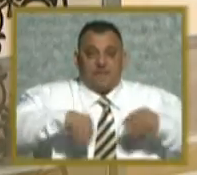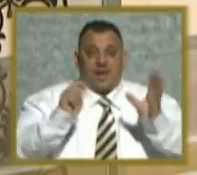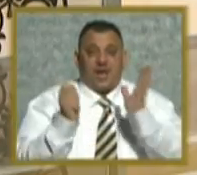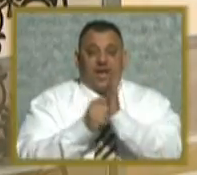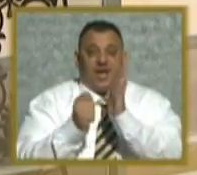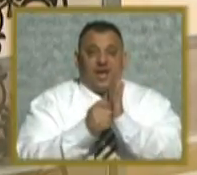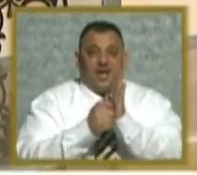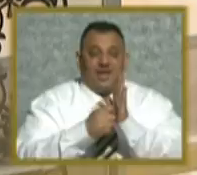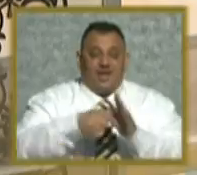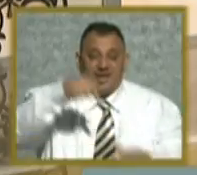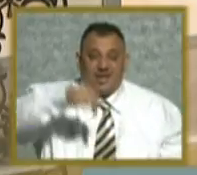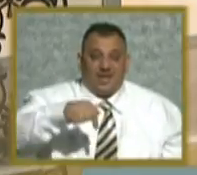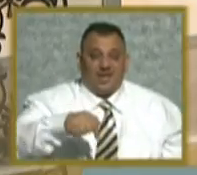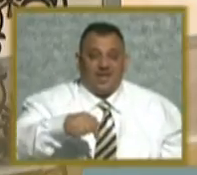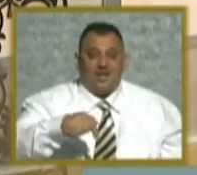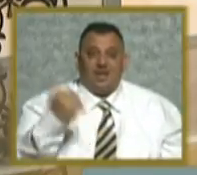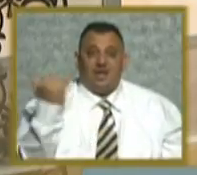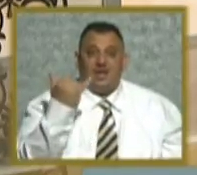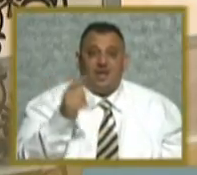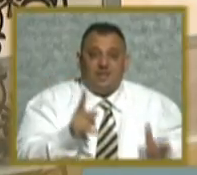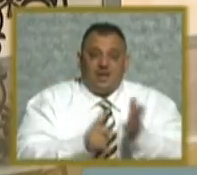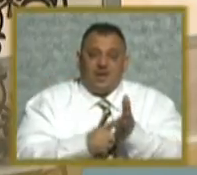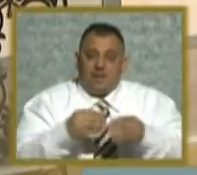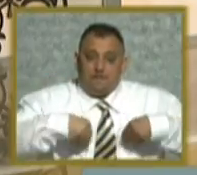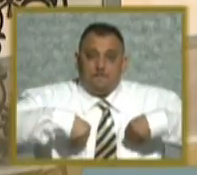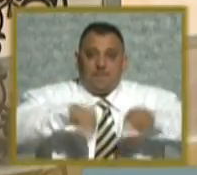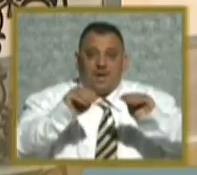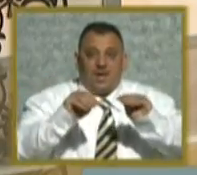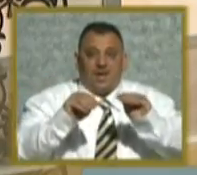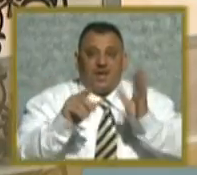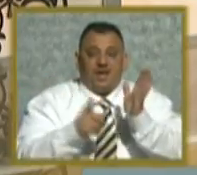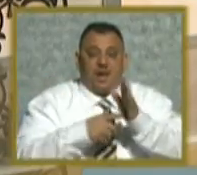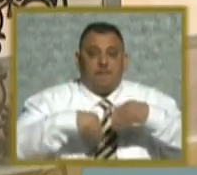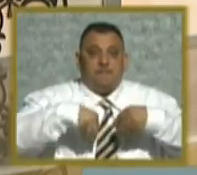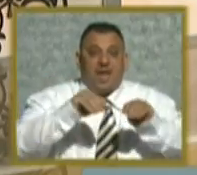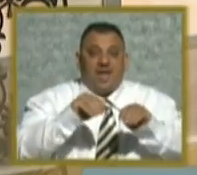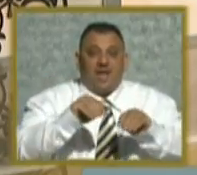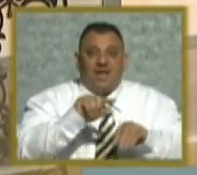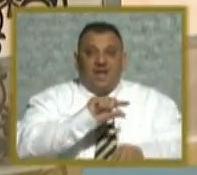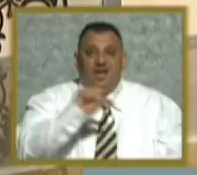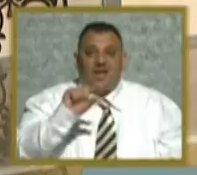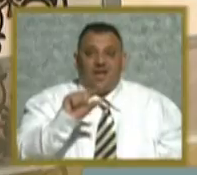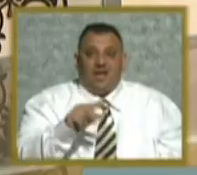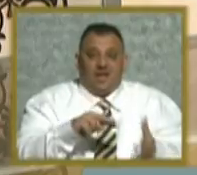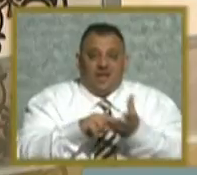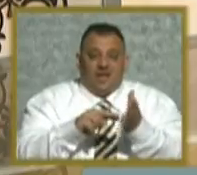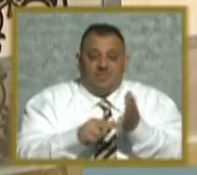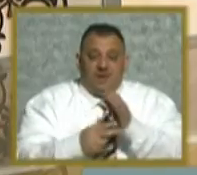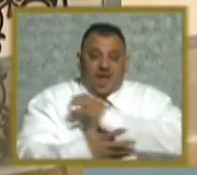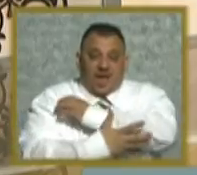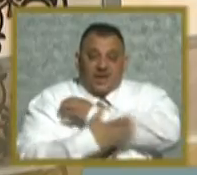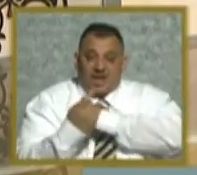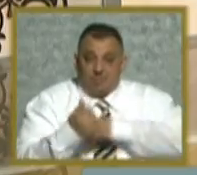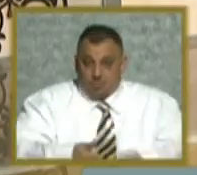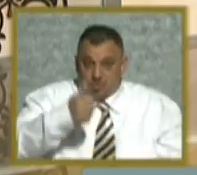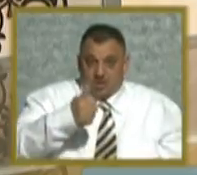والسنة هذه احتجت واضطريت وبعتها بعد ثالث سنة. اي نعم. ما أدري عليها زكاة يا شيخ